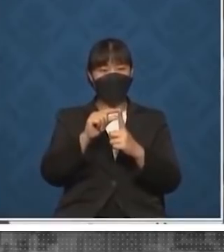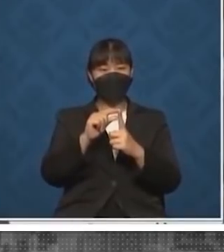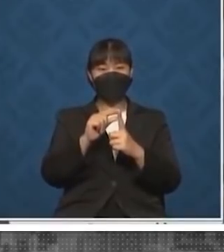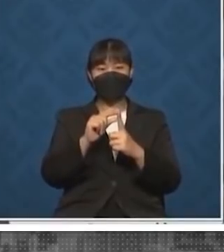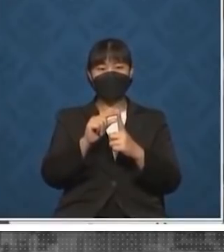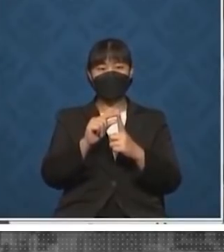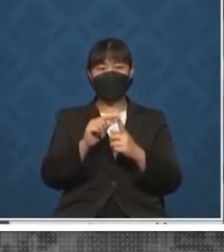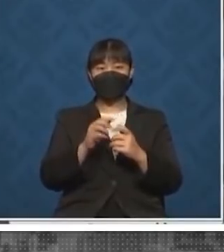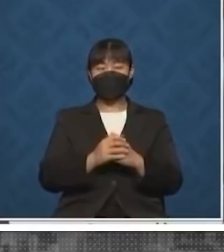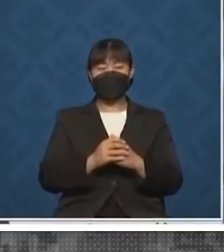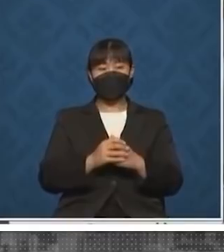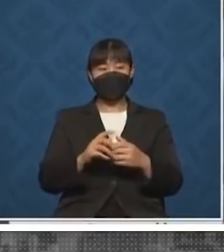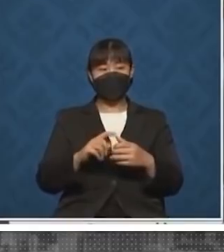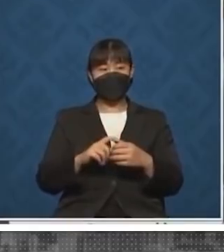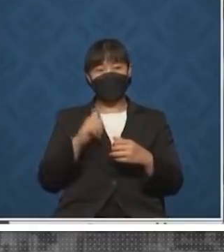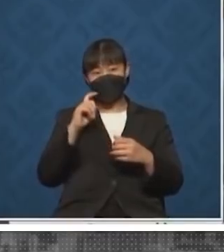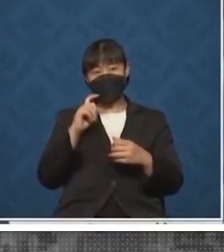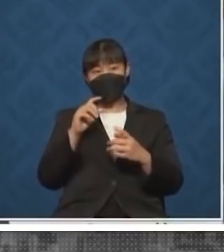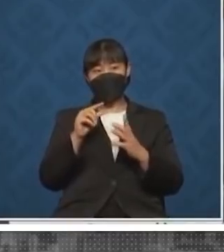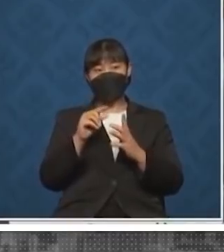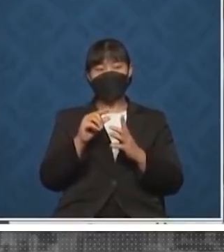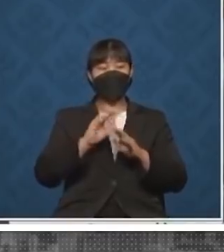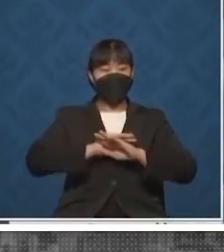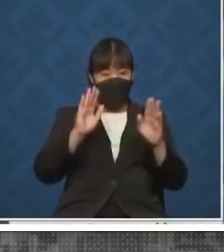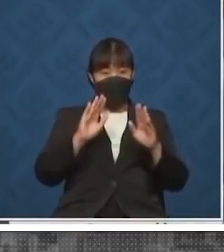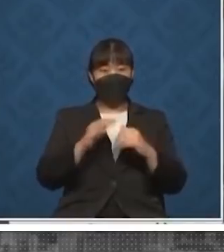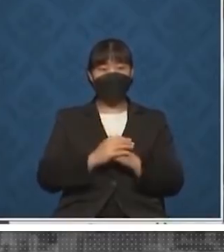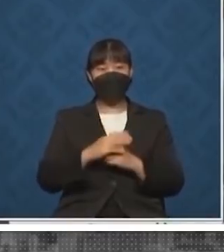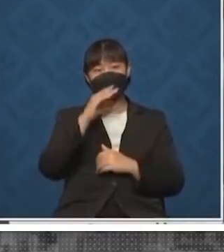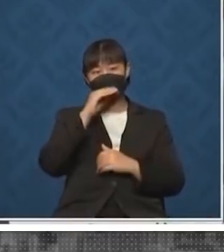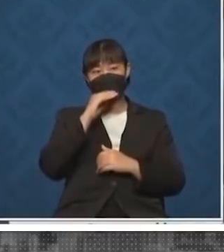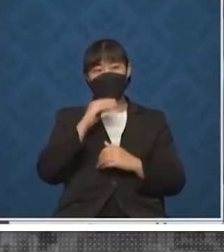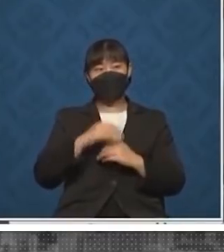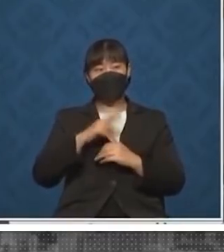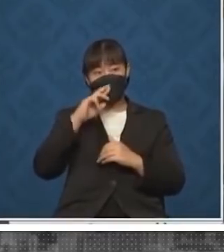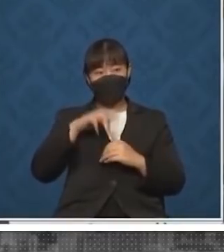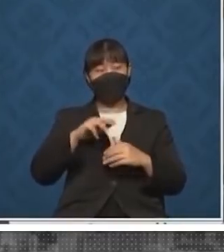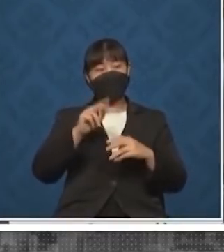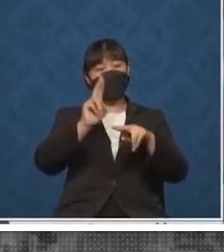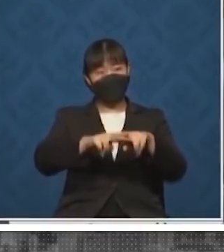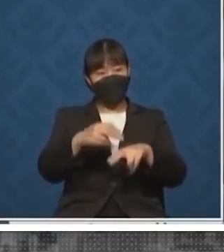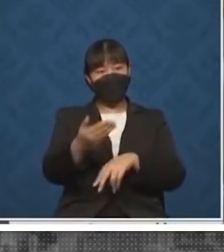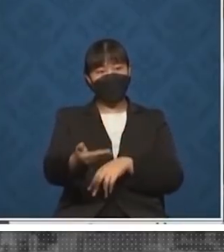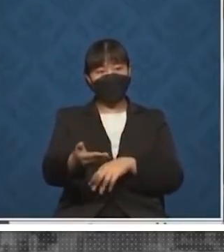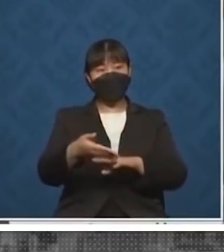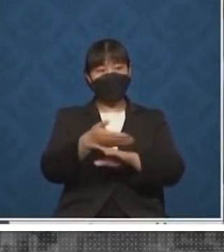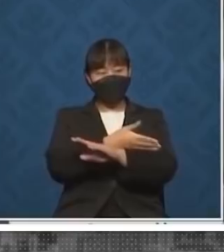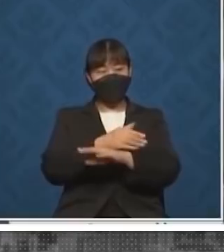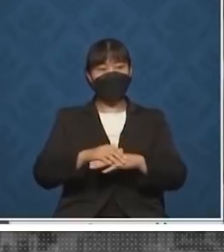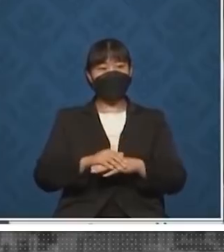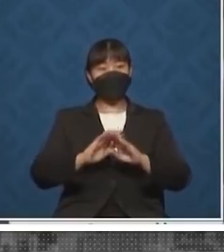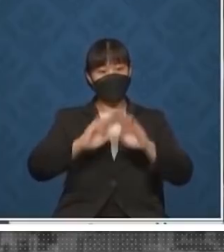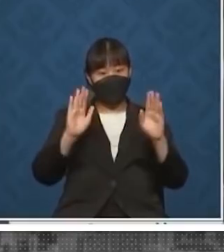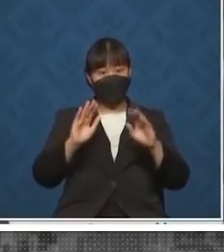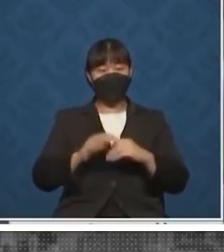ค่ะสมาชิกสภาผู้แทนราษฎรแบบบัญชีรายชื่อสังกัดพรรคก้าวไกลได้โพสต์ข้อความผ่านทวิตเตอร์ส่วนตัวถึง